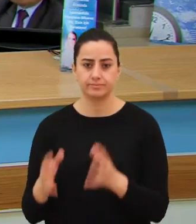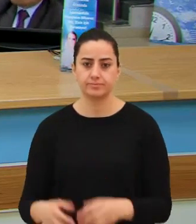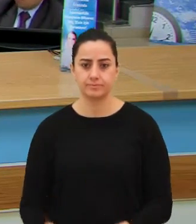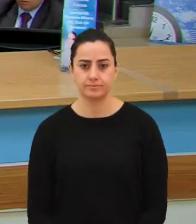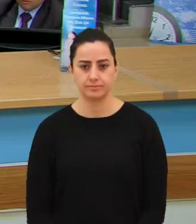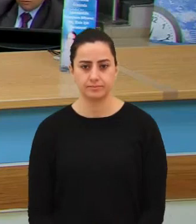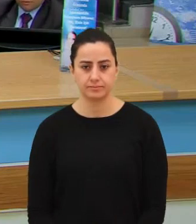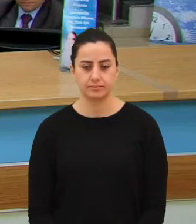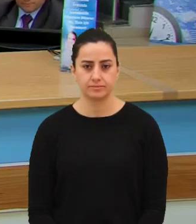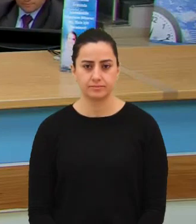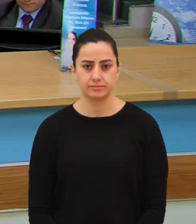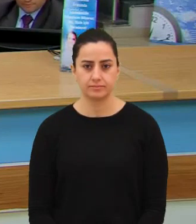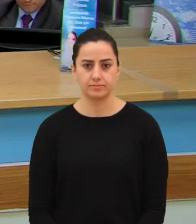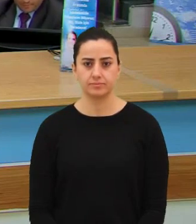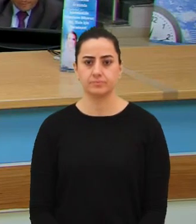Mantıklı Nurhan'cığım, doğru söylüyorsun.